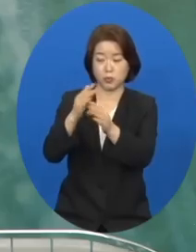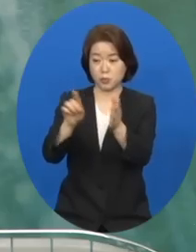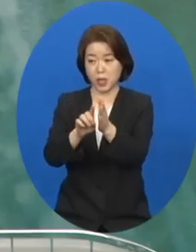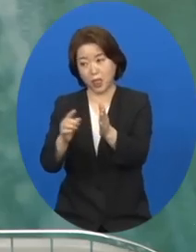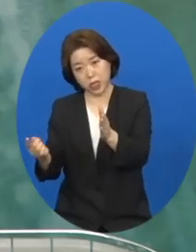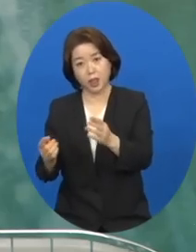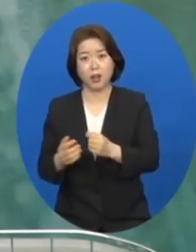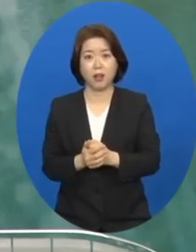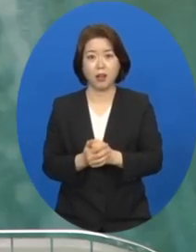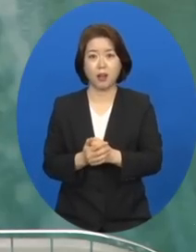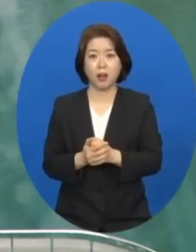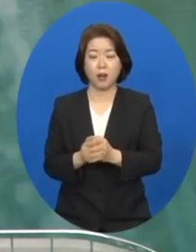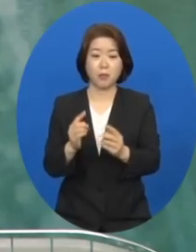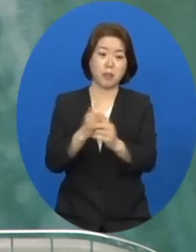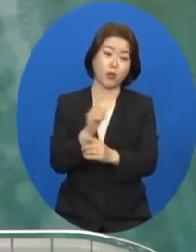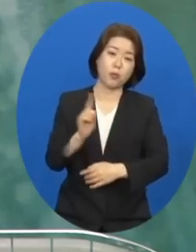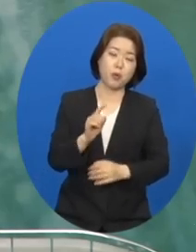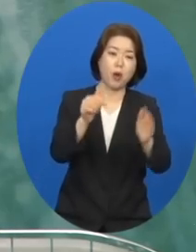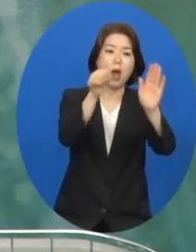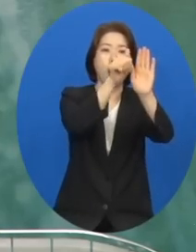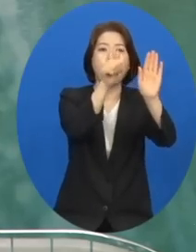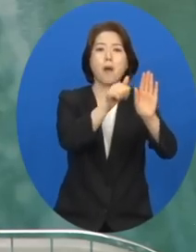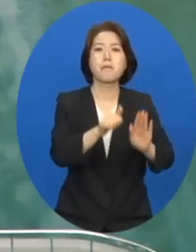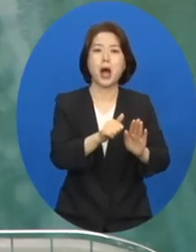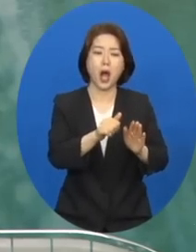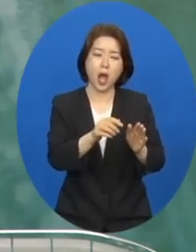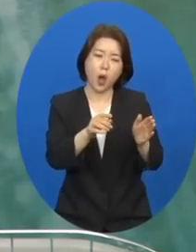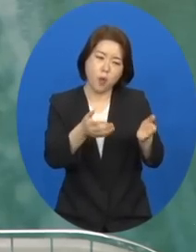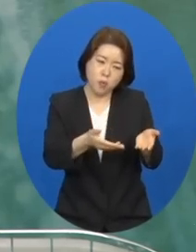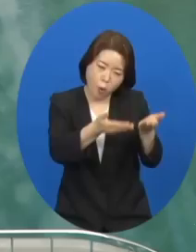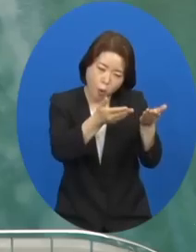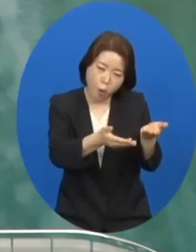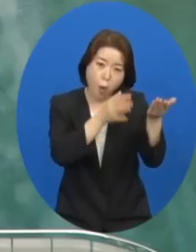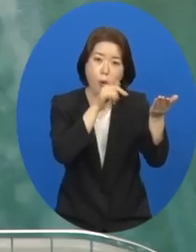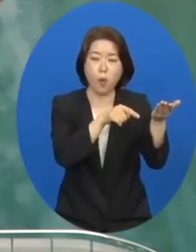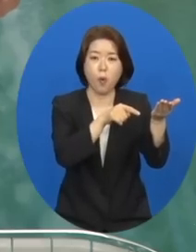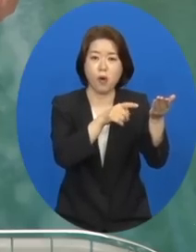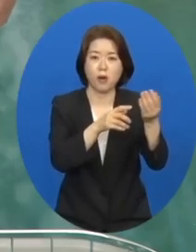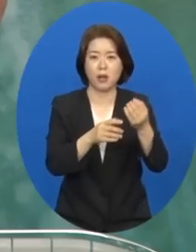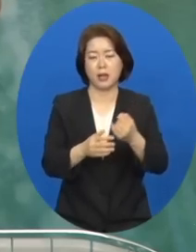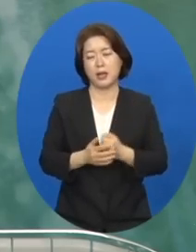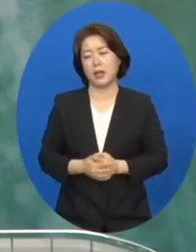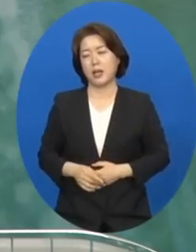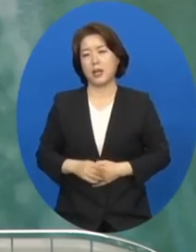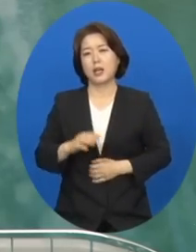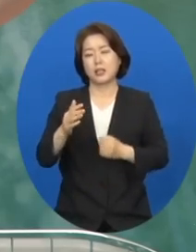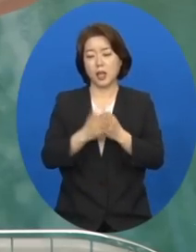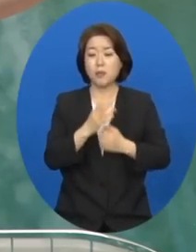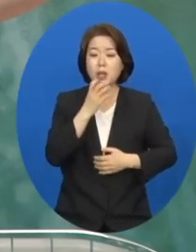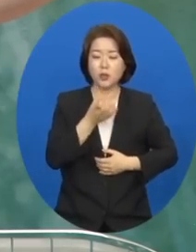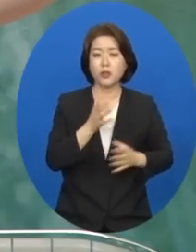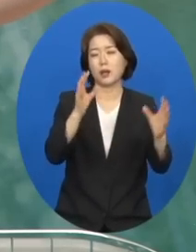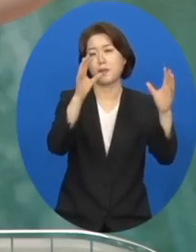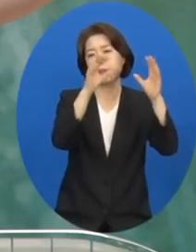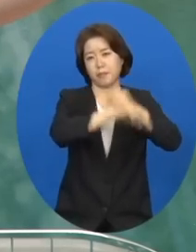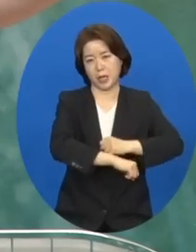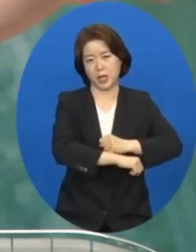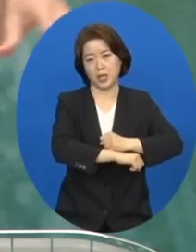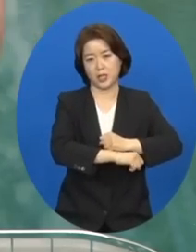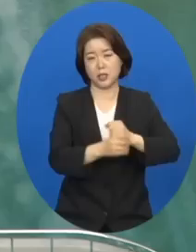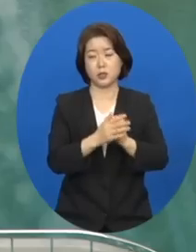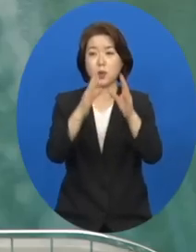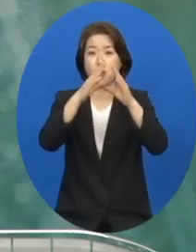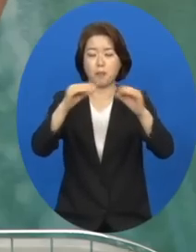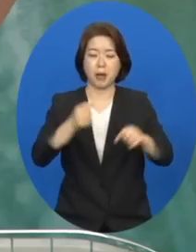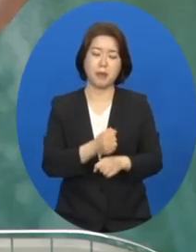발을 숭배를 하게 되요 자 안타깝죠 그랬더니 이 유다 나라가 멸망을 해서 바벨론으로 끌려 갑니다